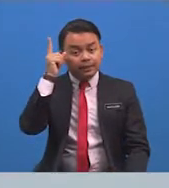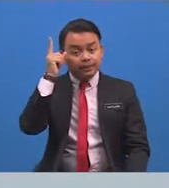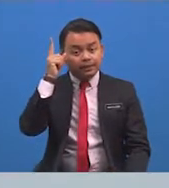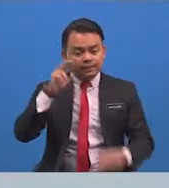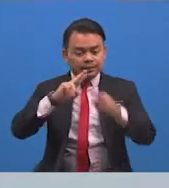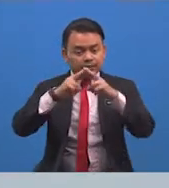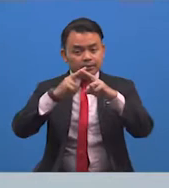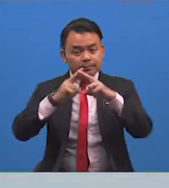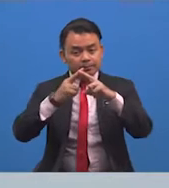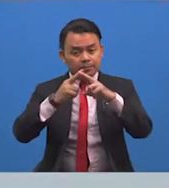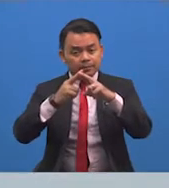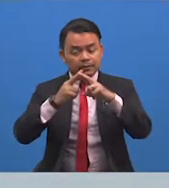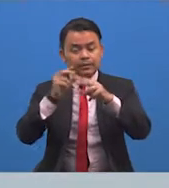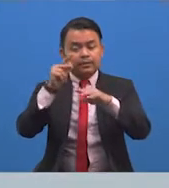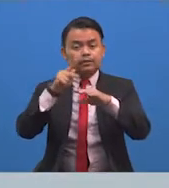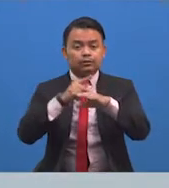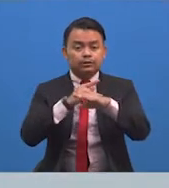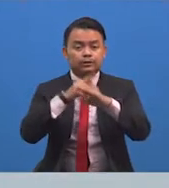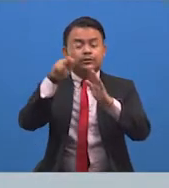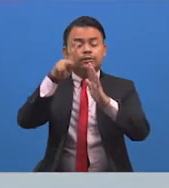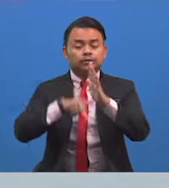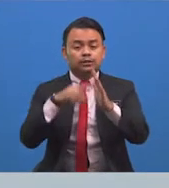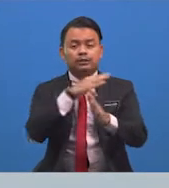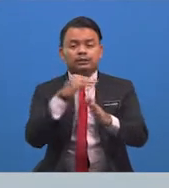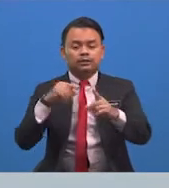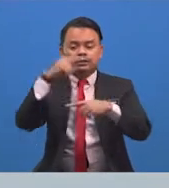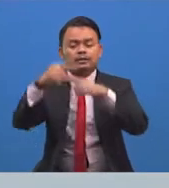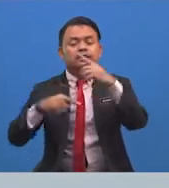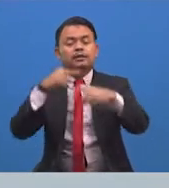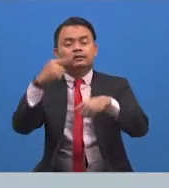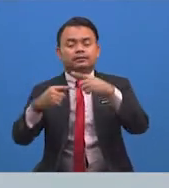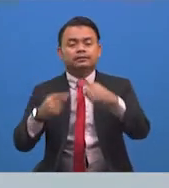Repair, Reuse, Reduce dan Recycle.